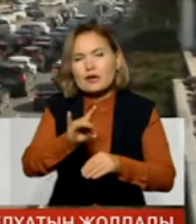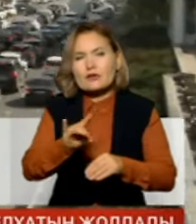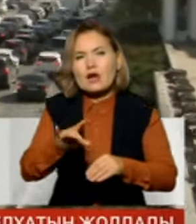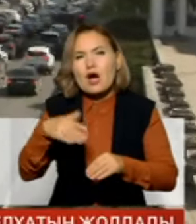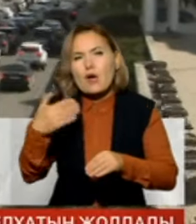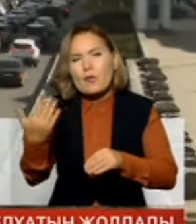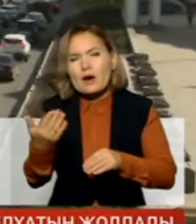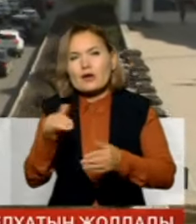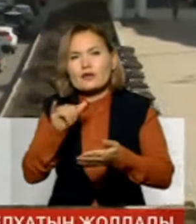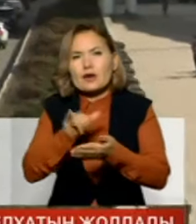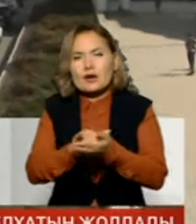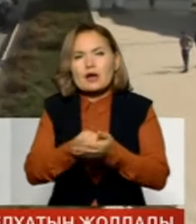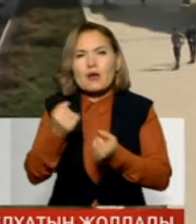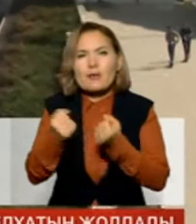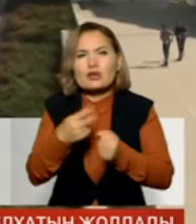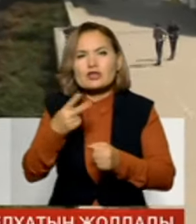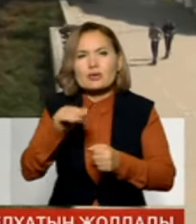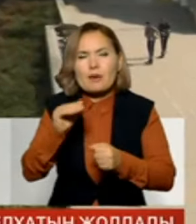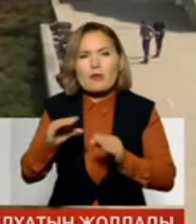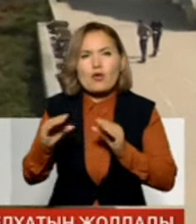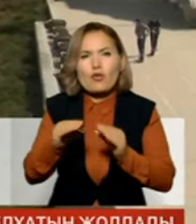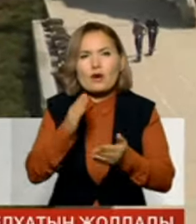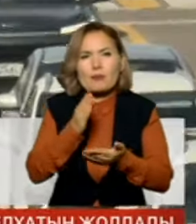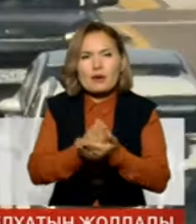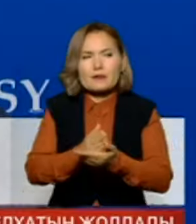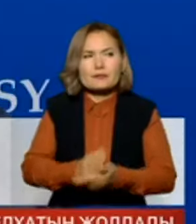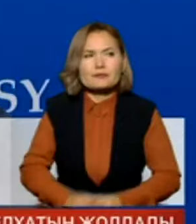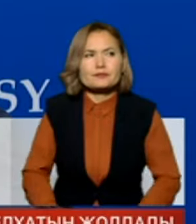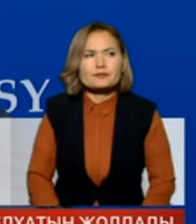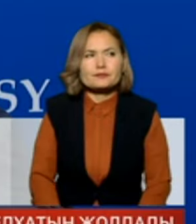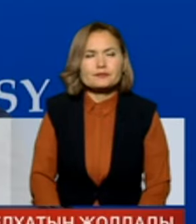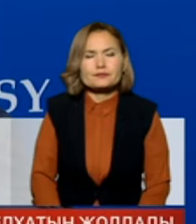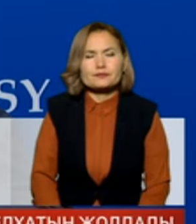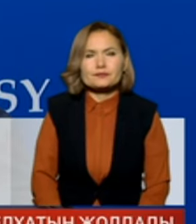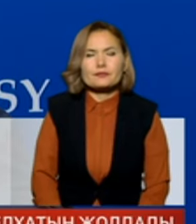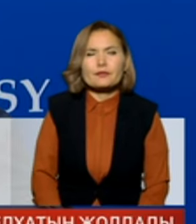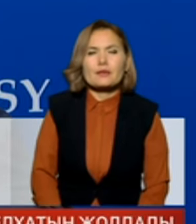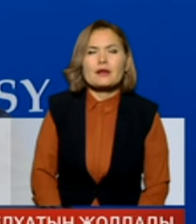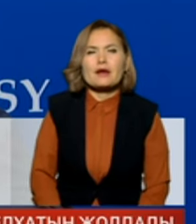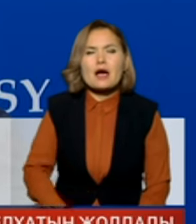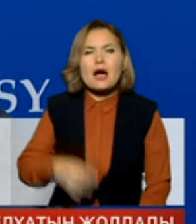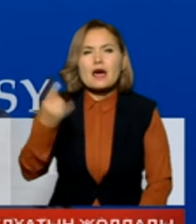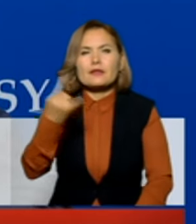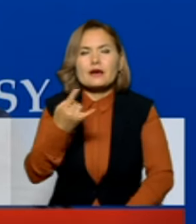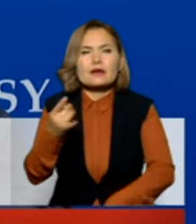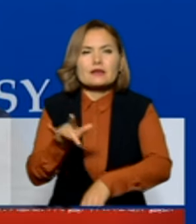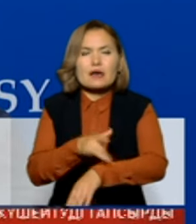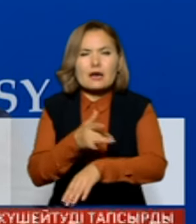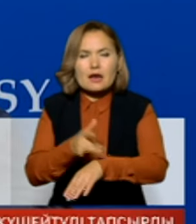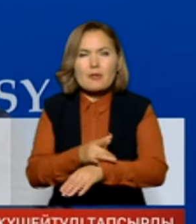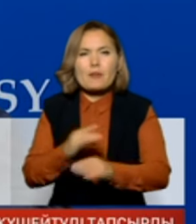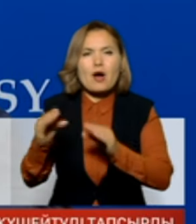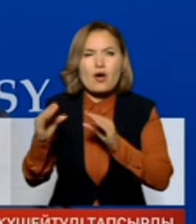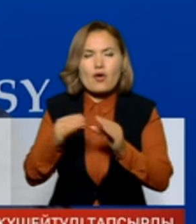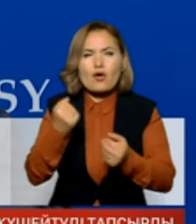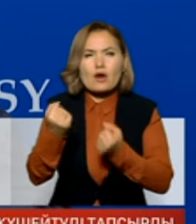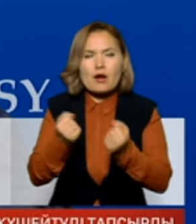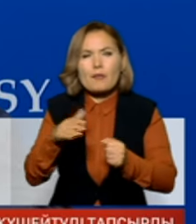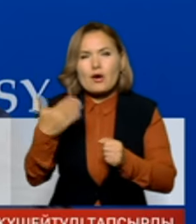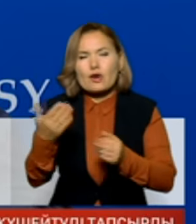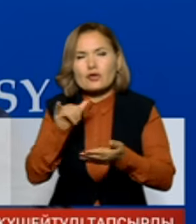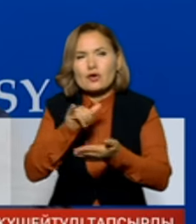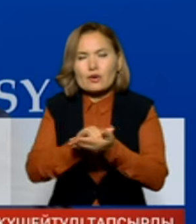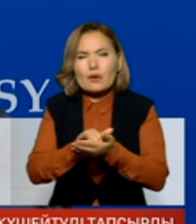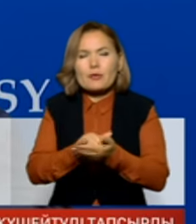орналасқан 20000-ға жуық көлік бар. Действия водителя. Такси қызметтері осындай көліктерді анықтап, бірінші қаңтардан